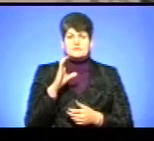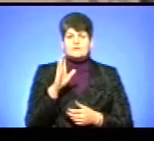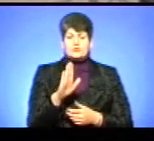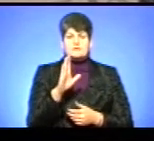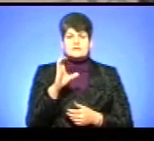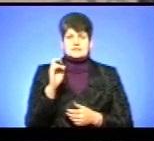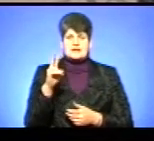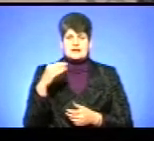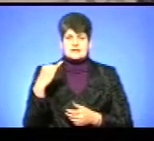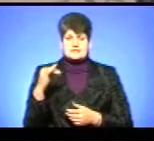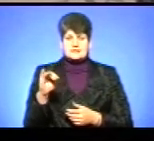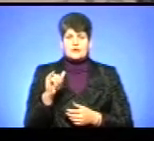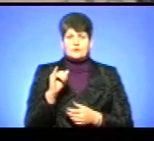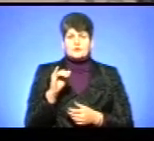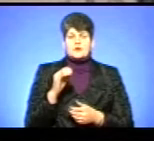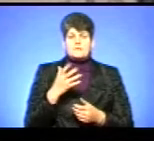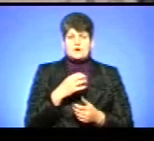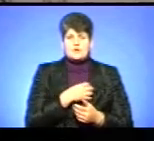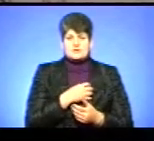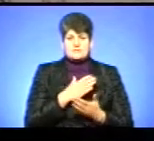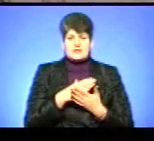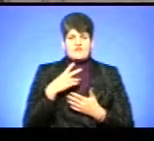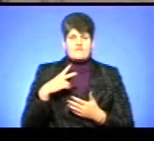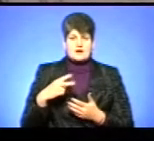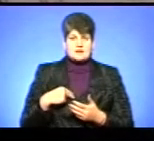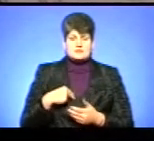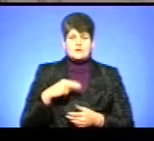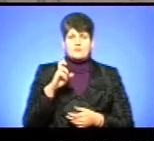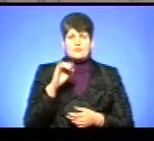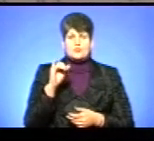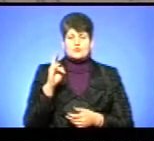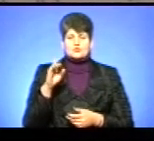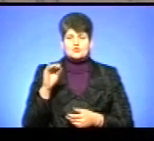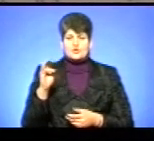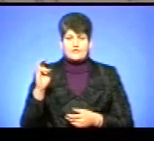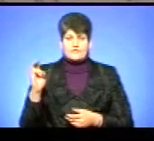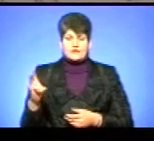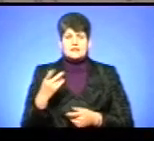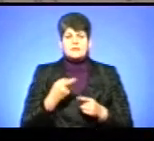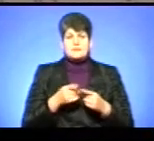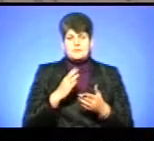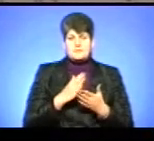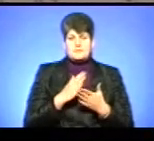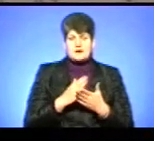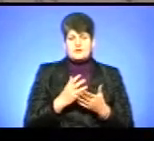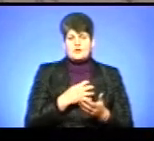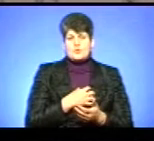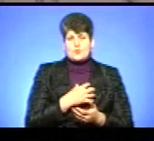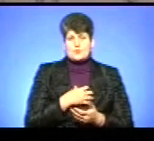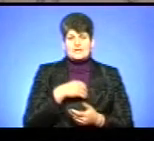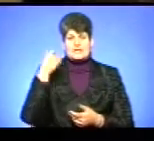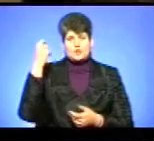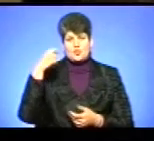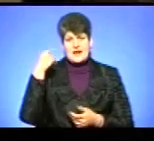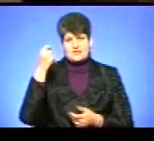був генералом армії УНР, нагороджений орденом Франції. Осип Букшований, командант легіону українських січових стрільців, отримав орден